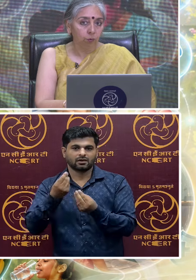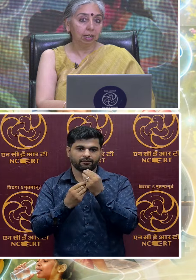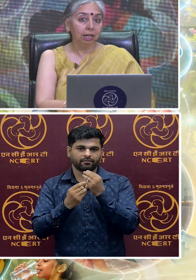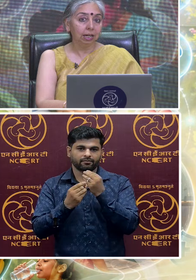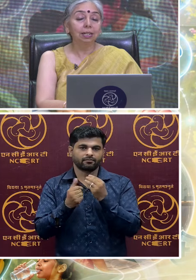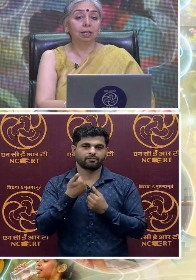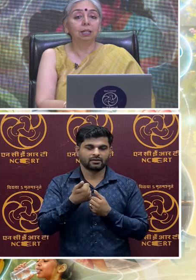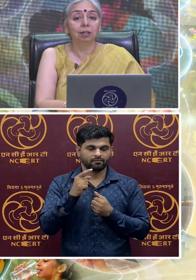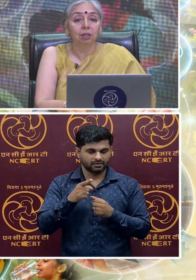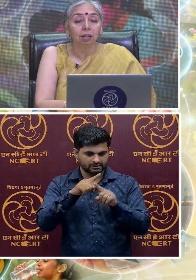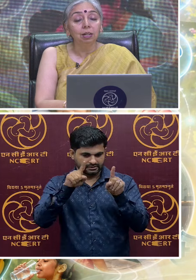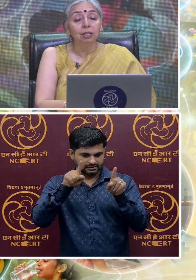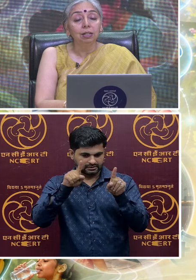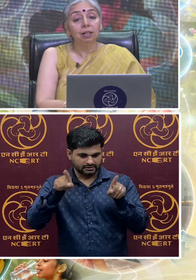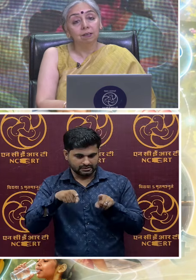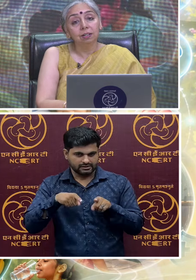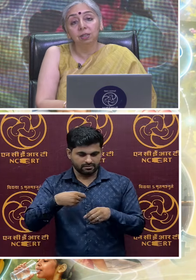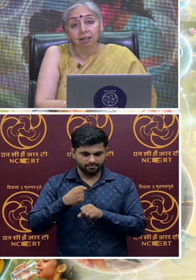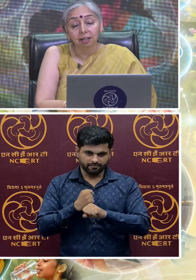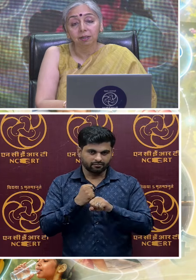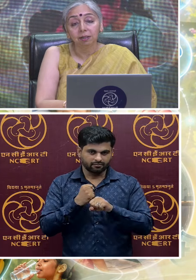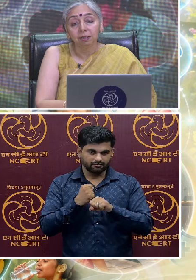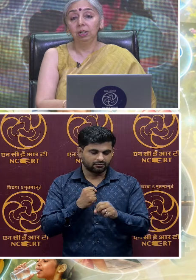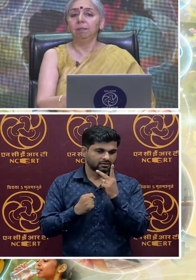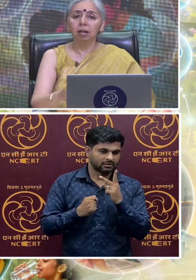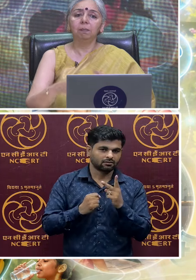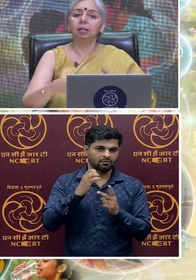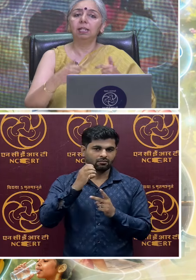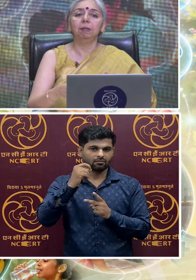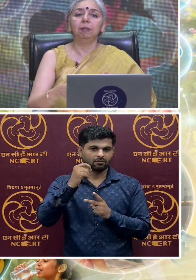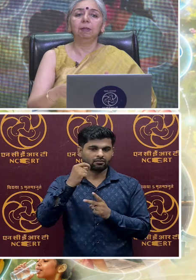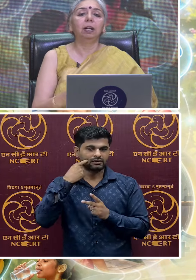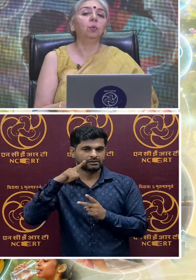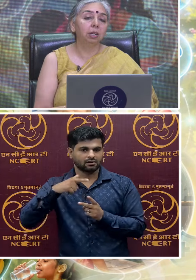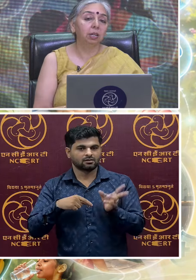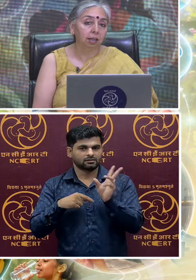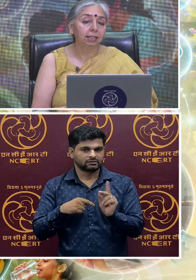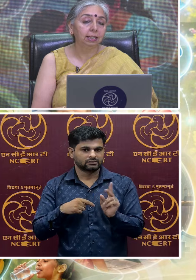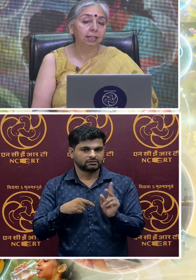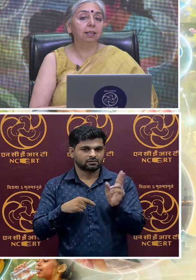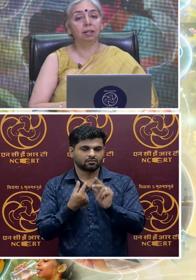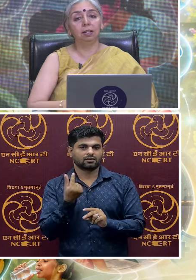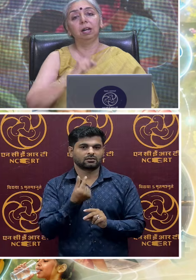में तो वो काले रंग का तेल होता है। ये वाला जो तेल है, क्योंकि ये बार बार इसमें फ्राइंग हो रही है, ये तेल खाने